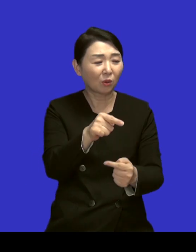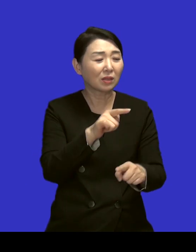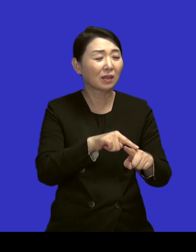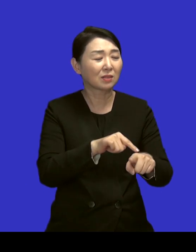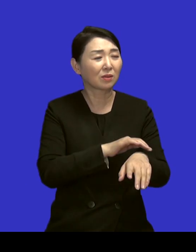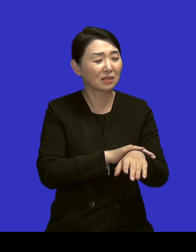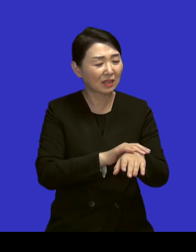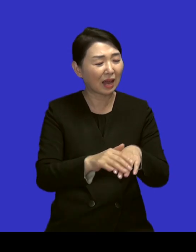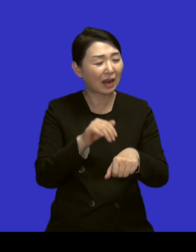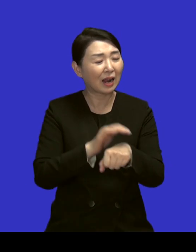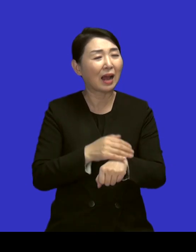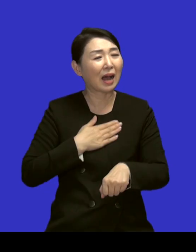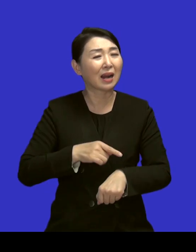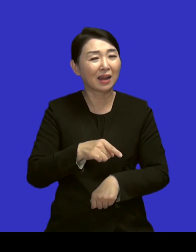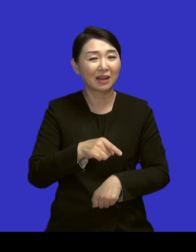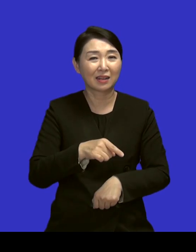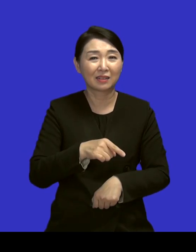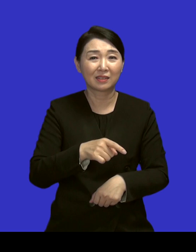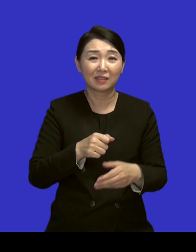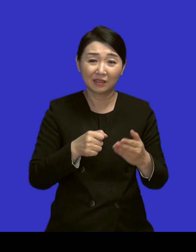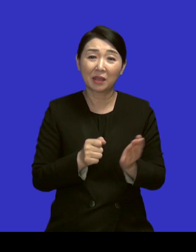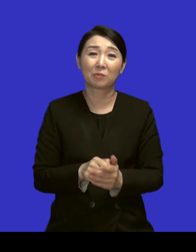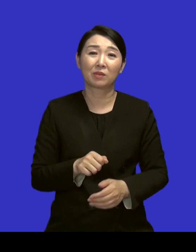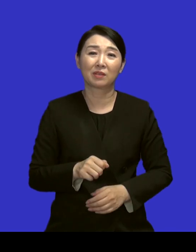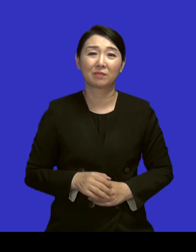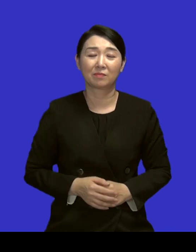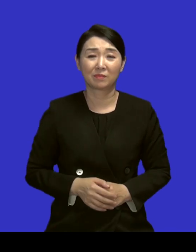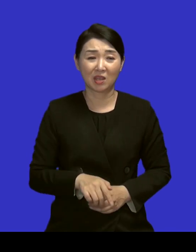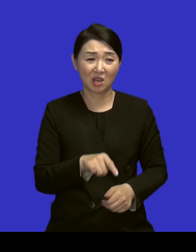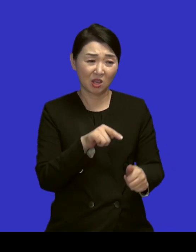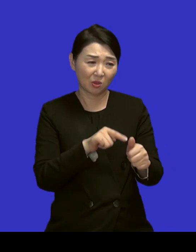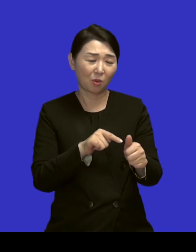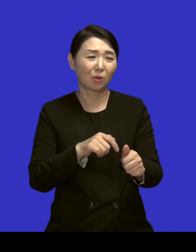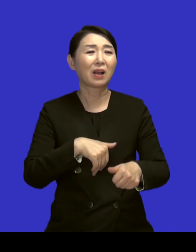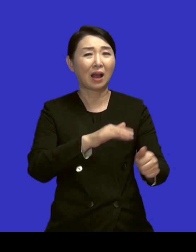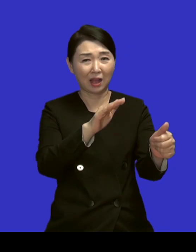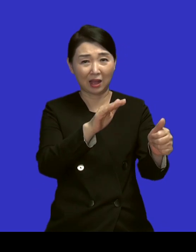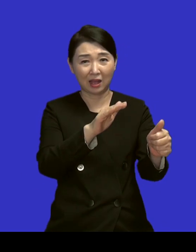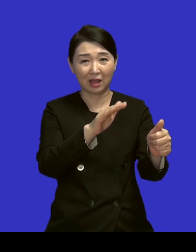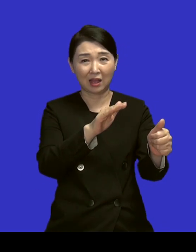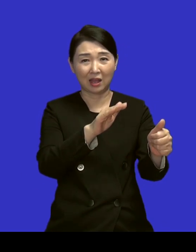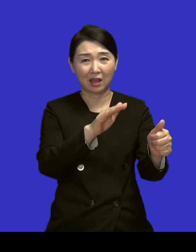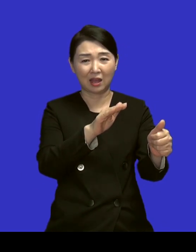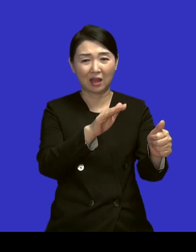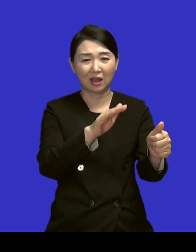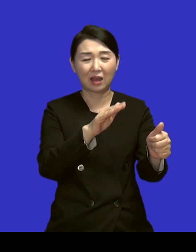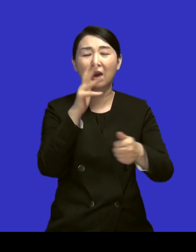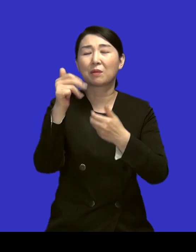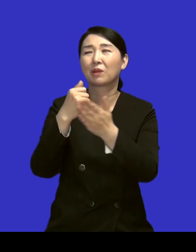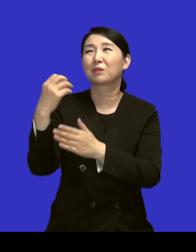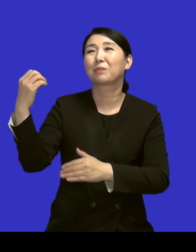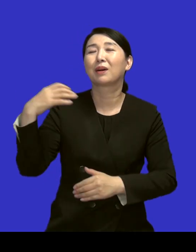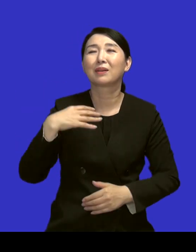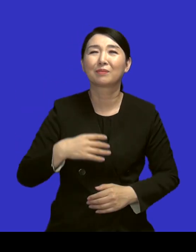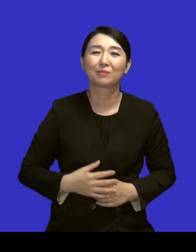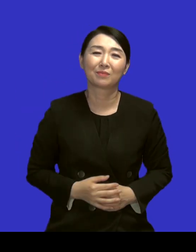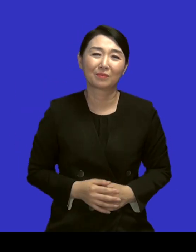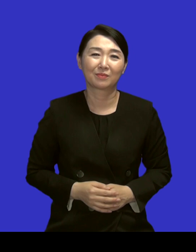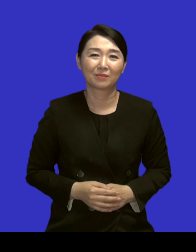알아. 그러니까 너가 가줘. 라고 그러시는 거예요.